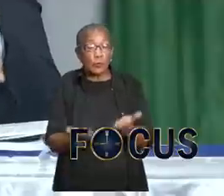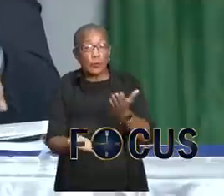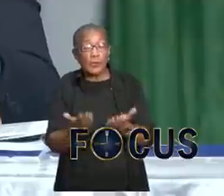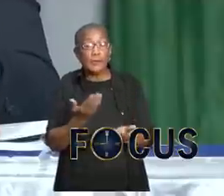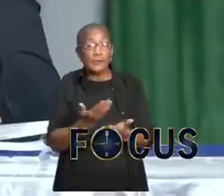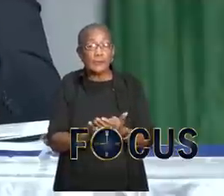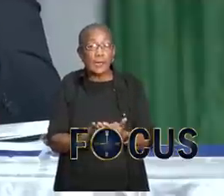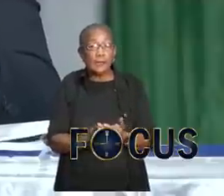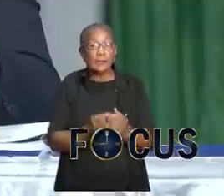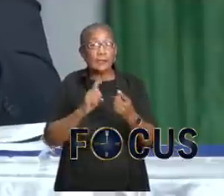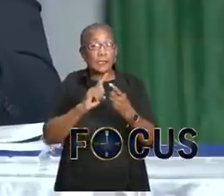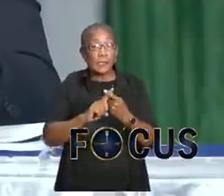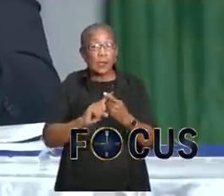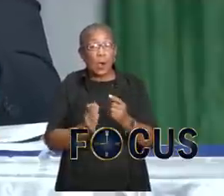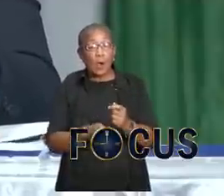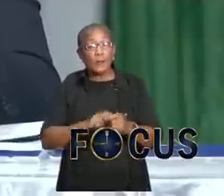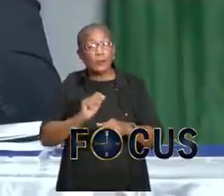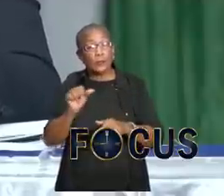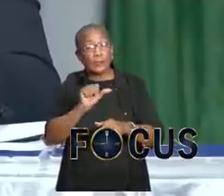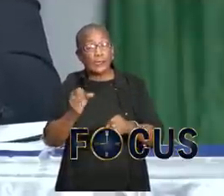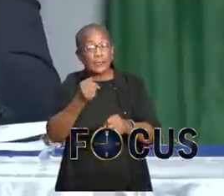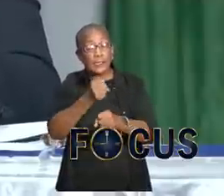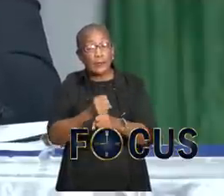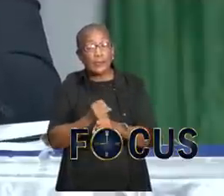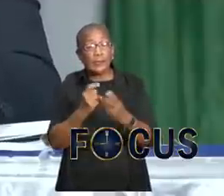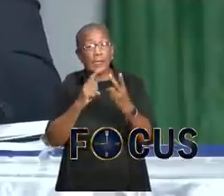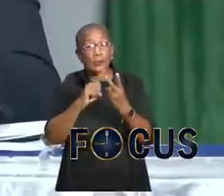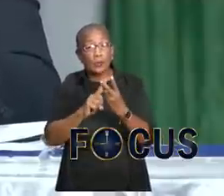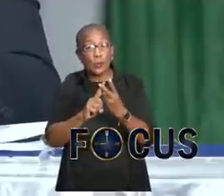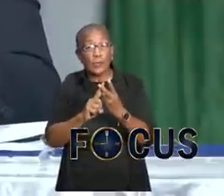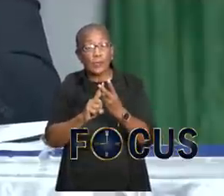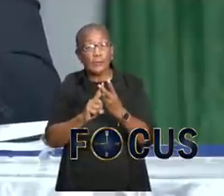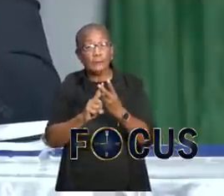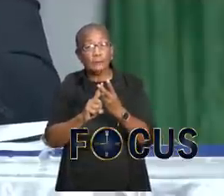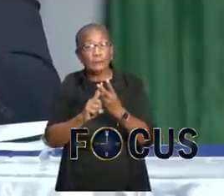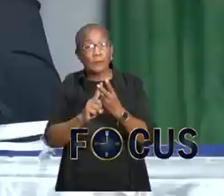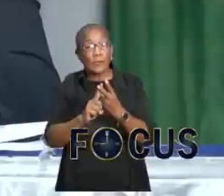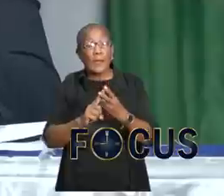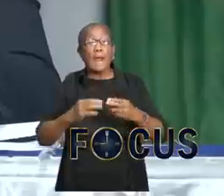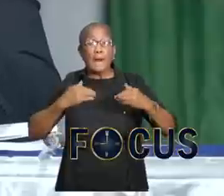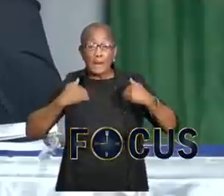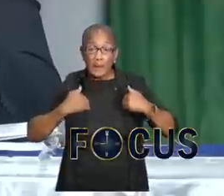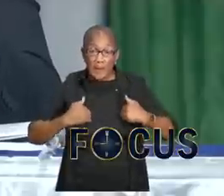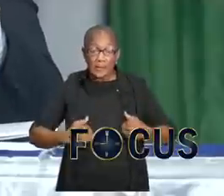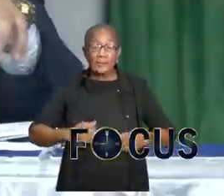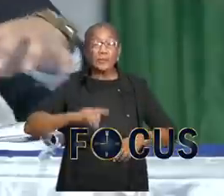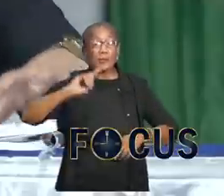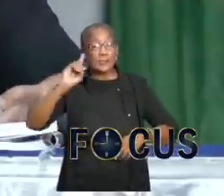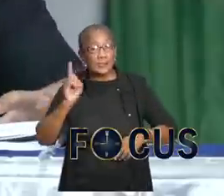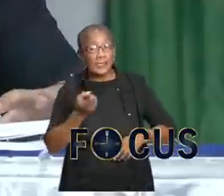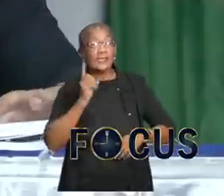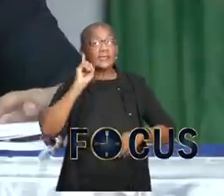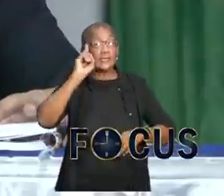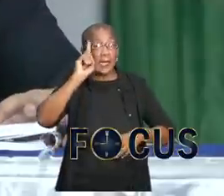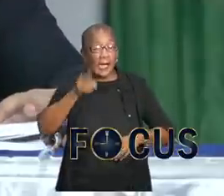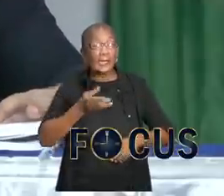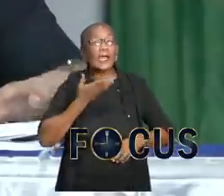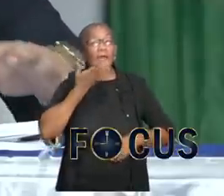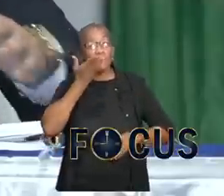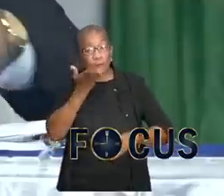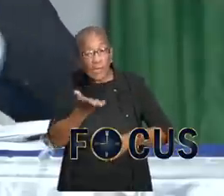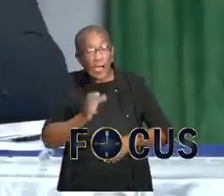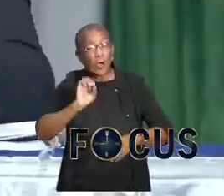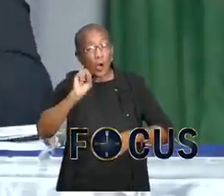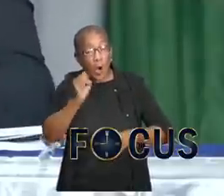Die inhaalslag hebben gemaakt, 2. Er nog steeds mensen langskomen, nog steeds behoeftigen langskomen